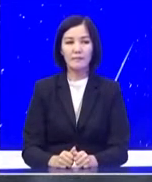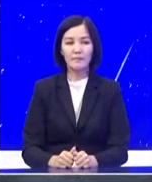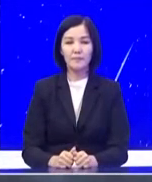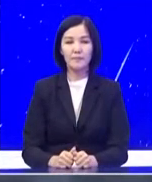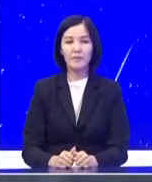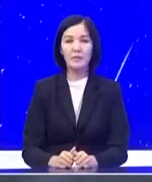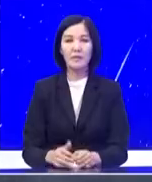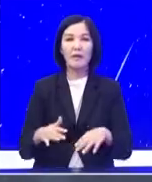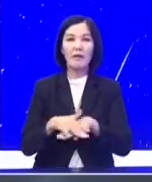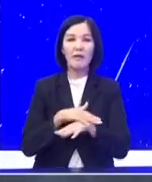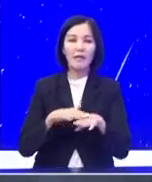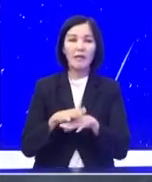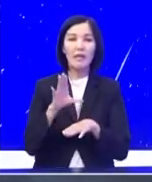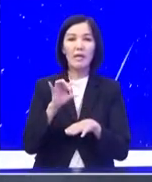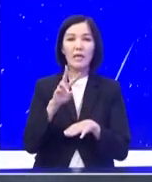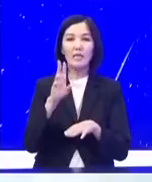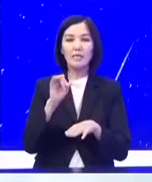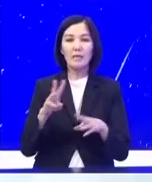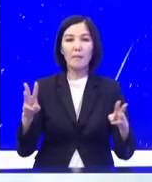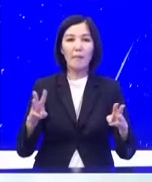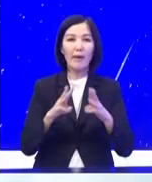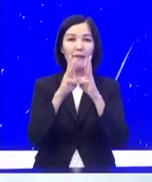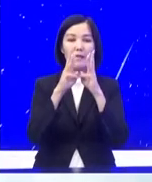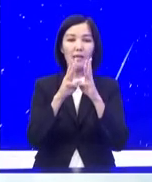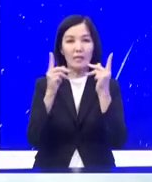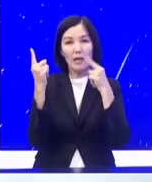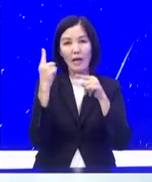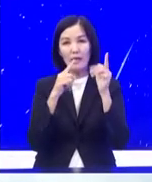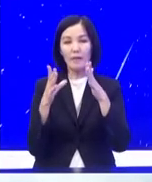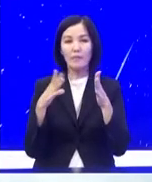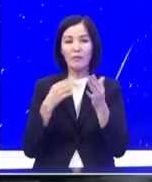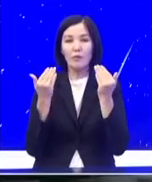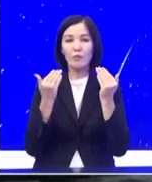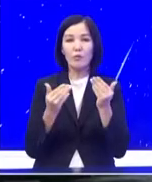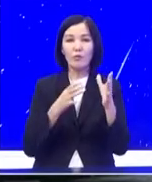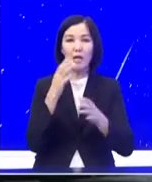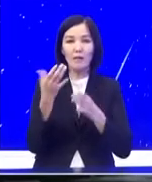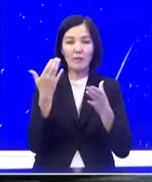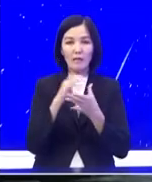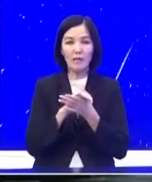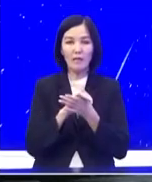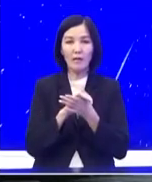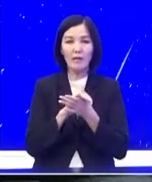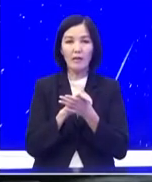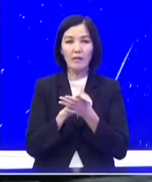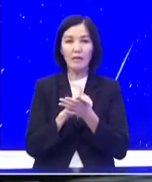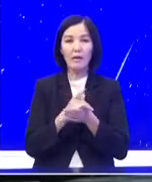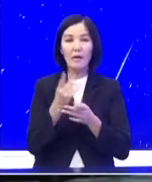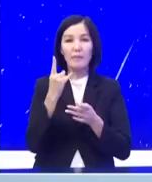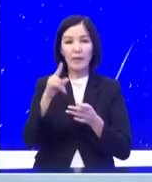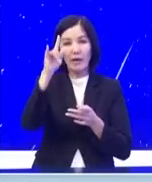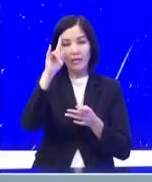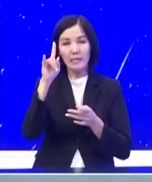Ол Ерке Есіл жағасындағы Астана Бәйтерек монументінің авторы. Бұл нысан бүгінде әлемге танымал, тұтас бір елдің символы